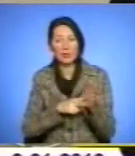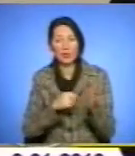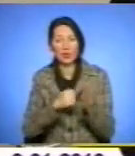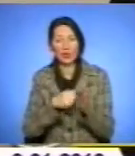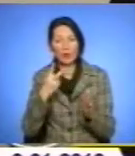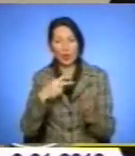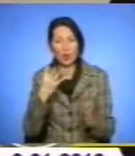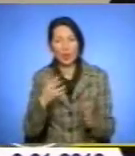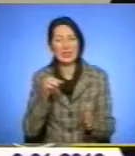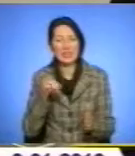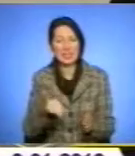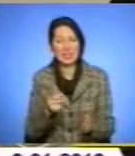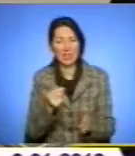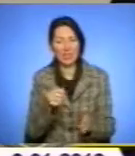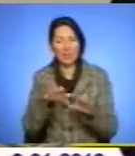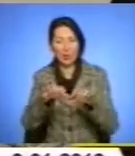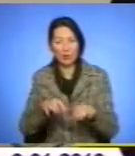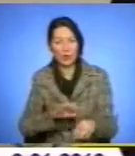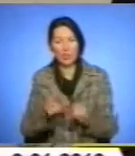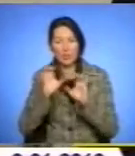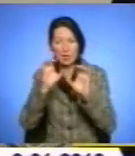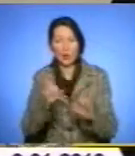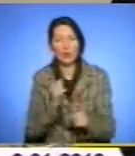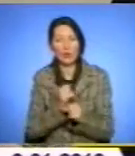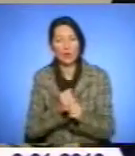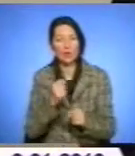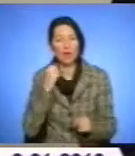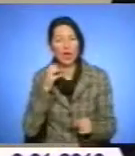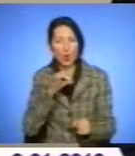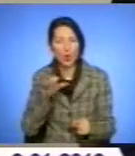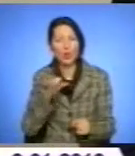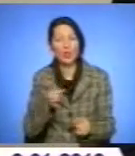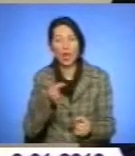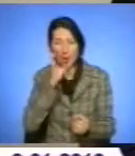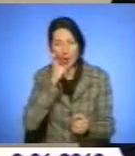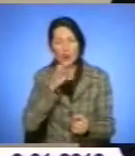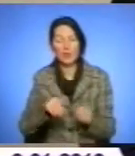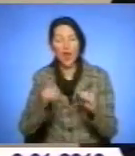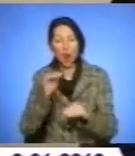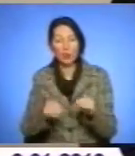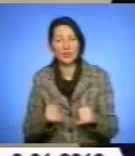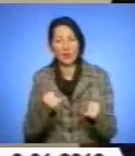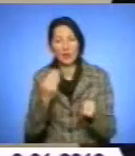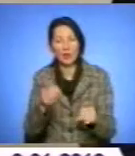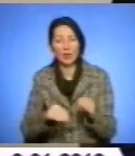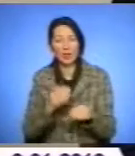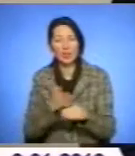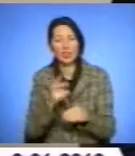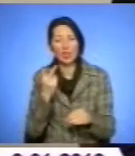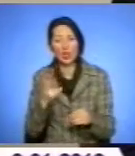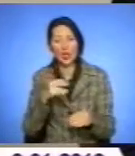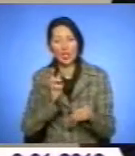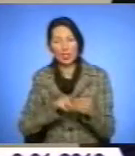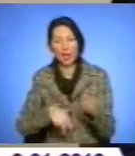з конфіскацією незаконно виготовлених алкогольних напоїв та обладнання для його виготовлення. Частина друга передбачає штраф від 51